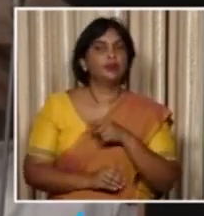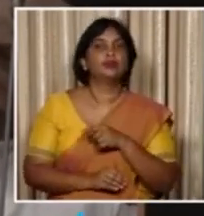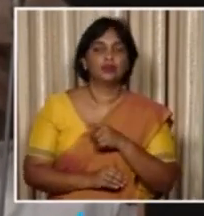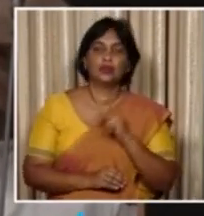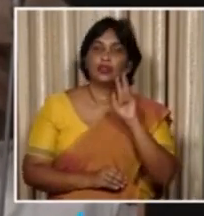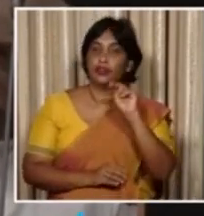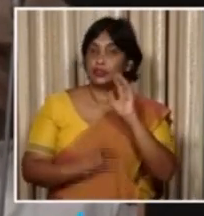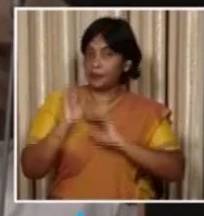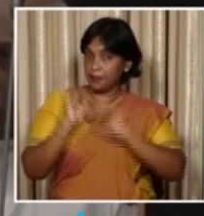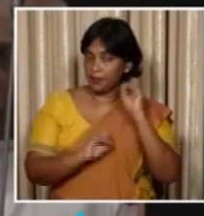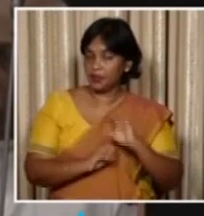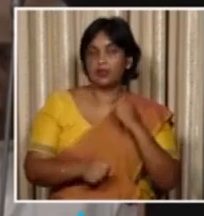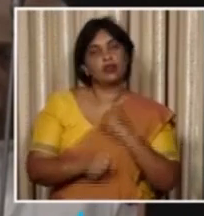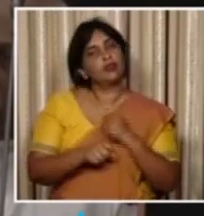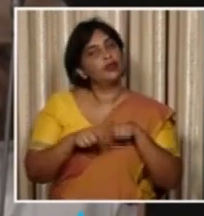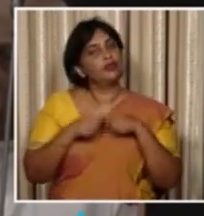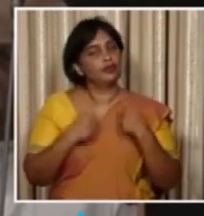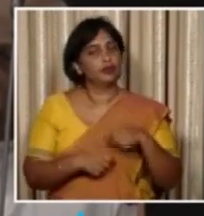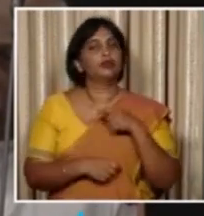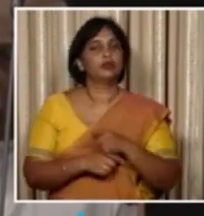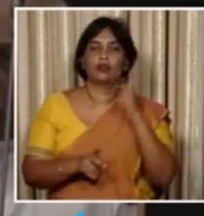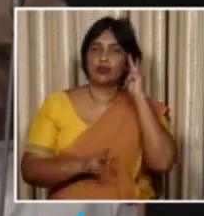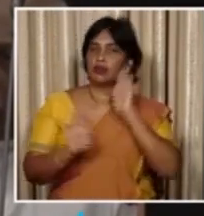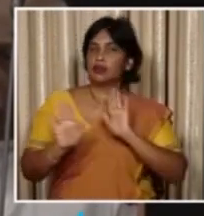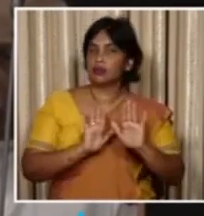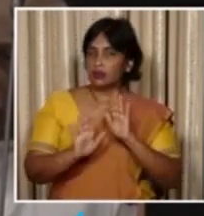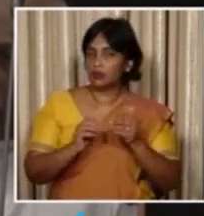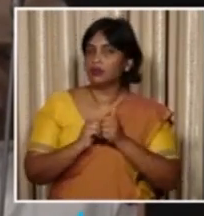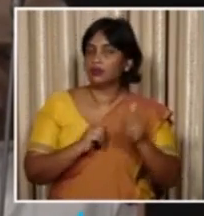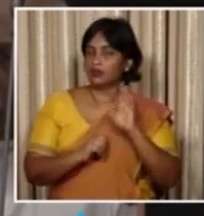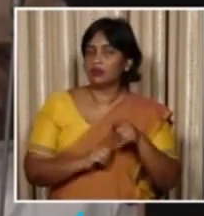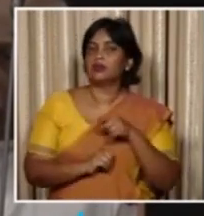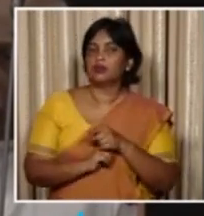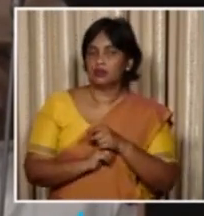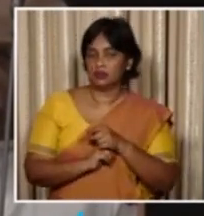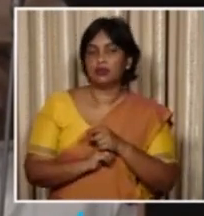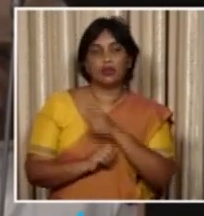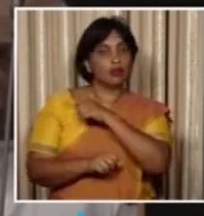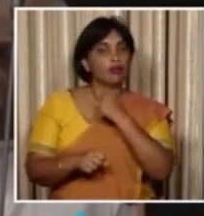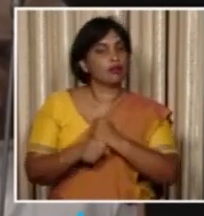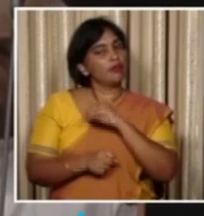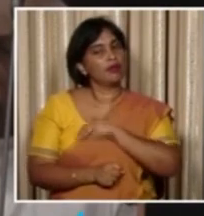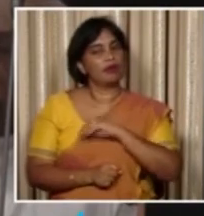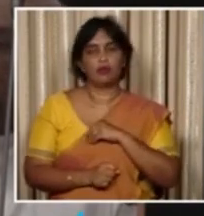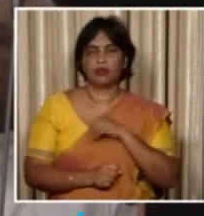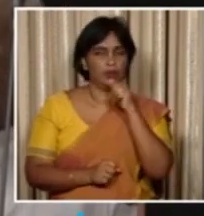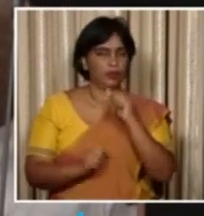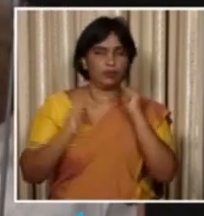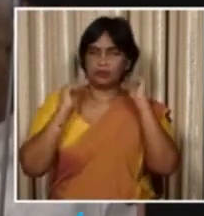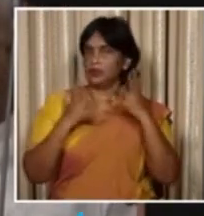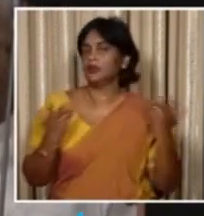ಸಿಯಟ ವಿಸ್ಸಕತರಂವನ ರಾಜ್ಯ ವಿಯದಂ ಕಲ್ಮನಾಕಾರ್ಯ ಕರ ಗನೀಮಟ ಎಮ ರಾಜ್ಯ ಆದಾಯಮ ಕಿಸಿಸೇತ್